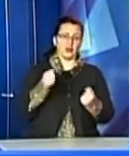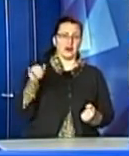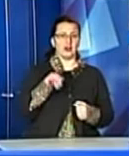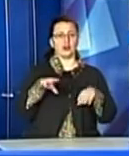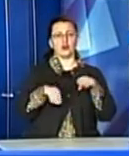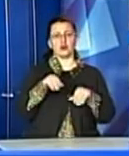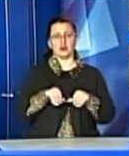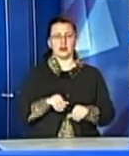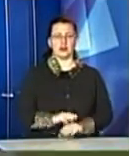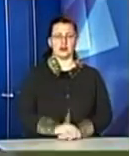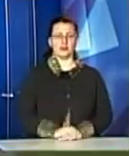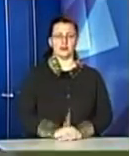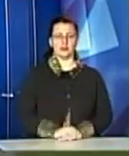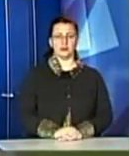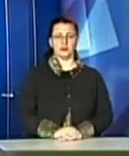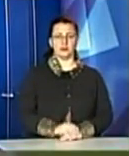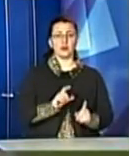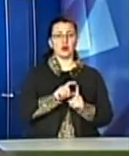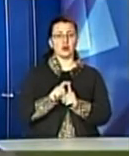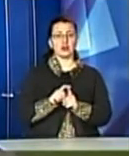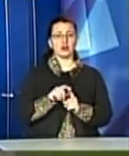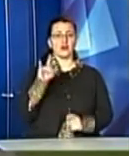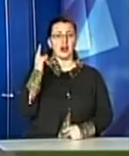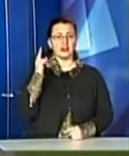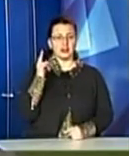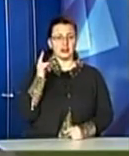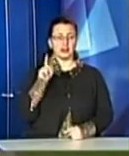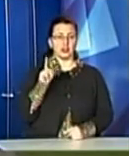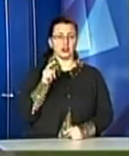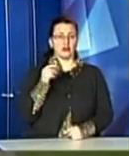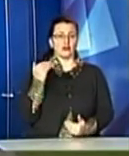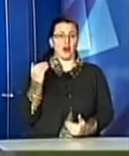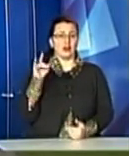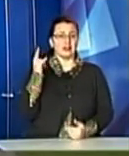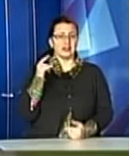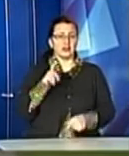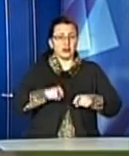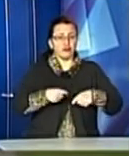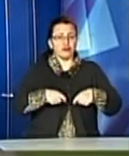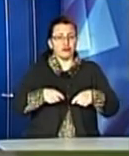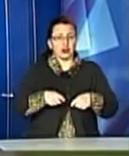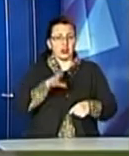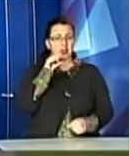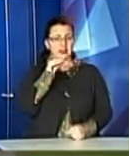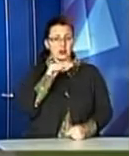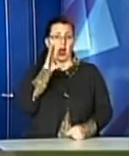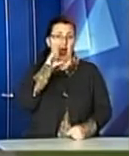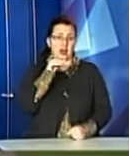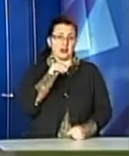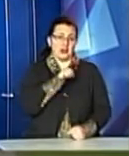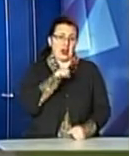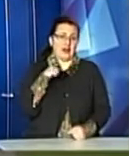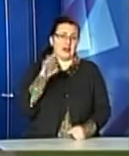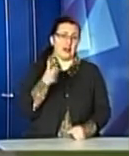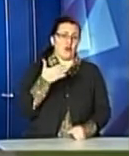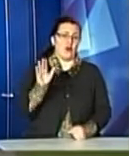сусіди. По словах дитини, що він побіг за собакою, а собака собі гуляє,